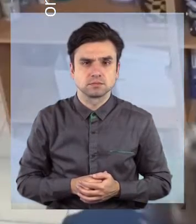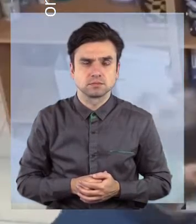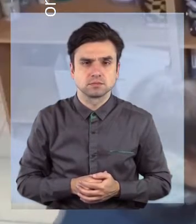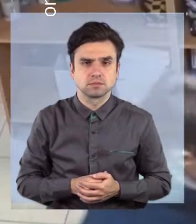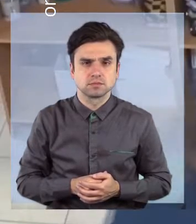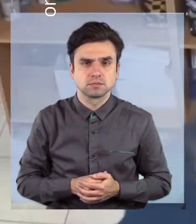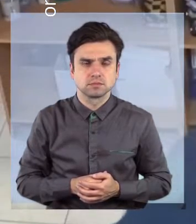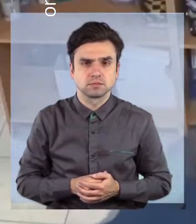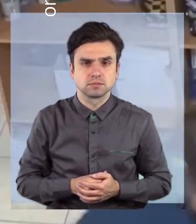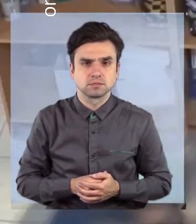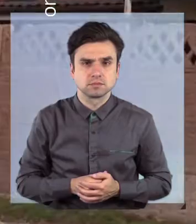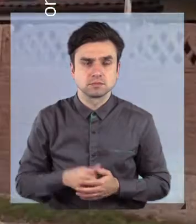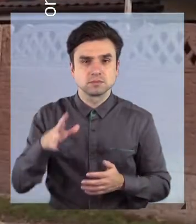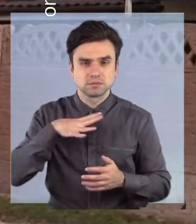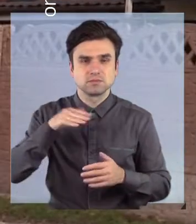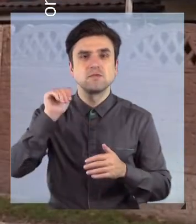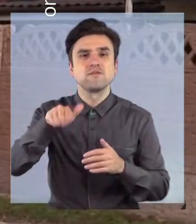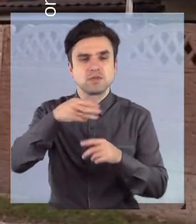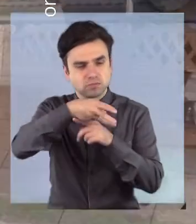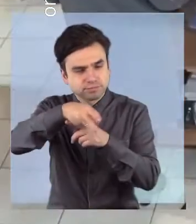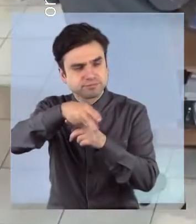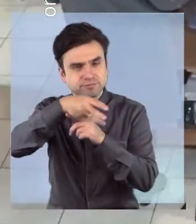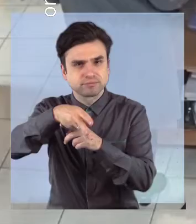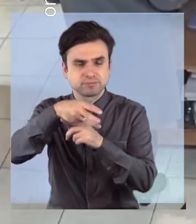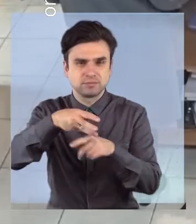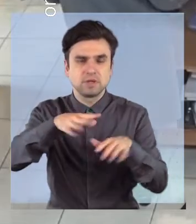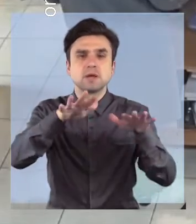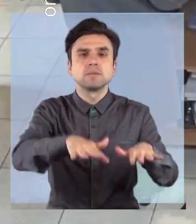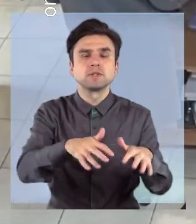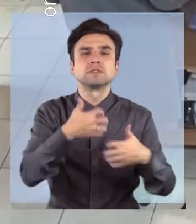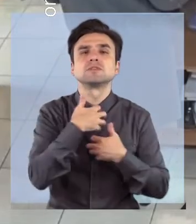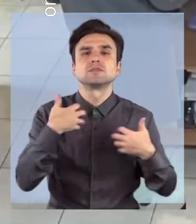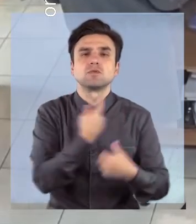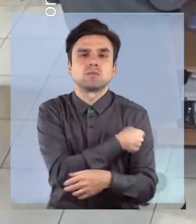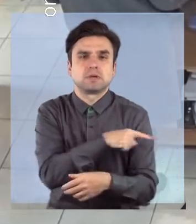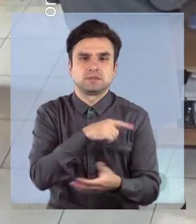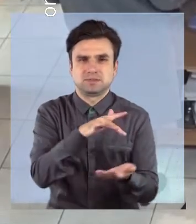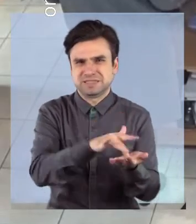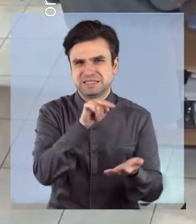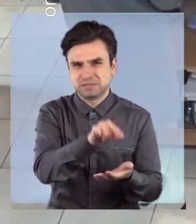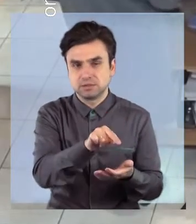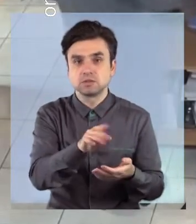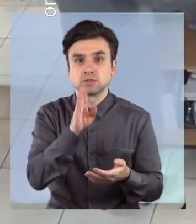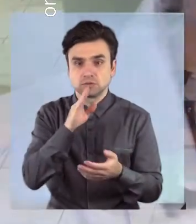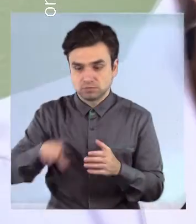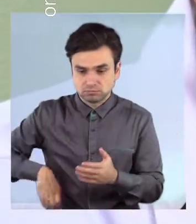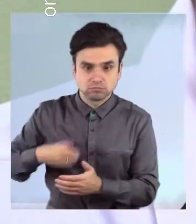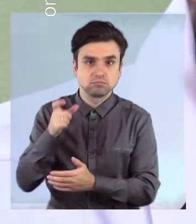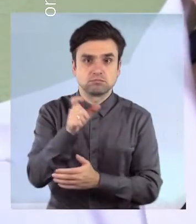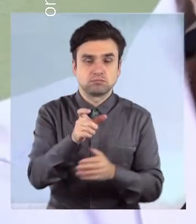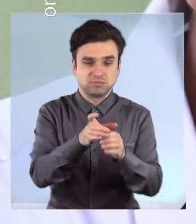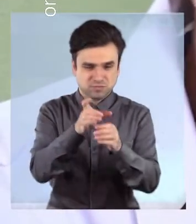Це кадри однієї з камер спостереження у ветеринарному центрі. Дівчина дістає газовий балончик та розпилює чоловіку просто в